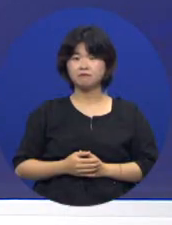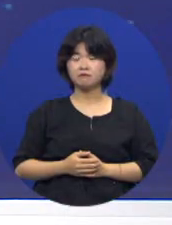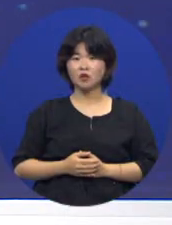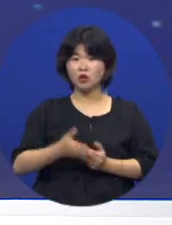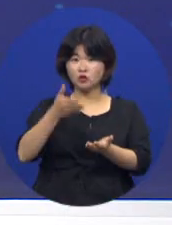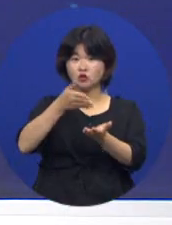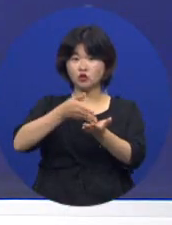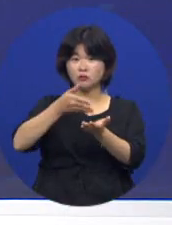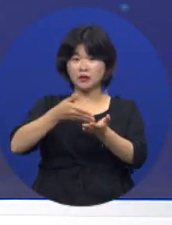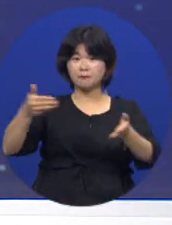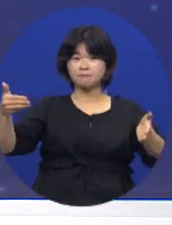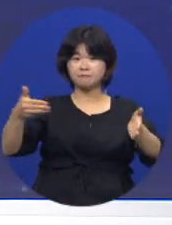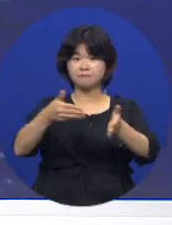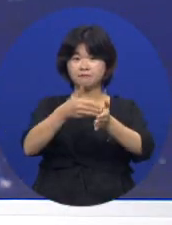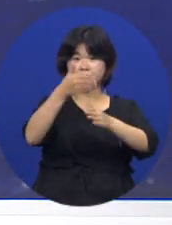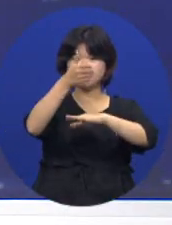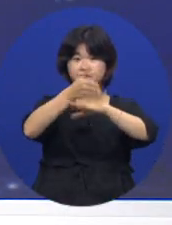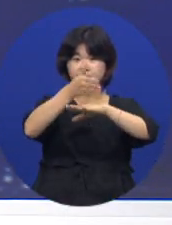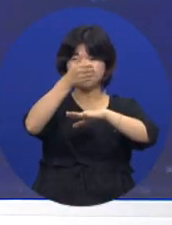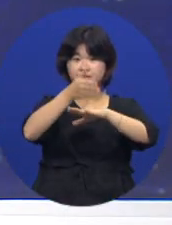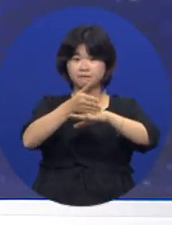뉴스데스크 주었습니다 여러분 고맙습니다